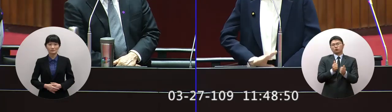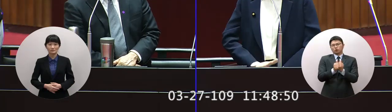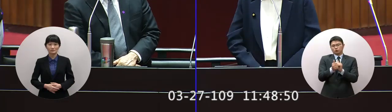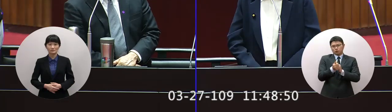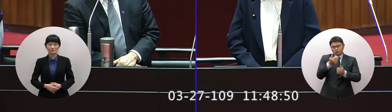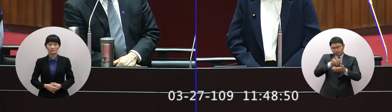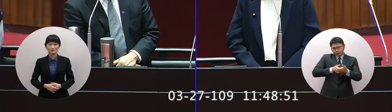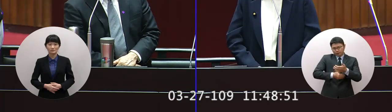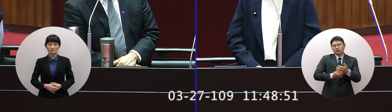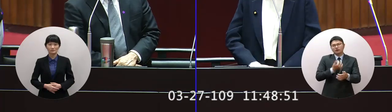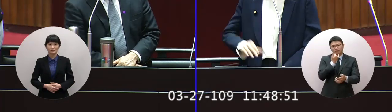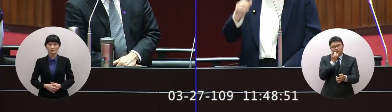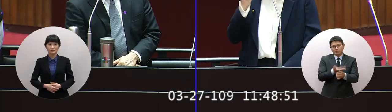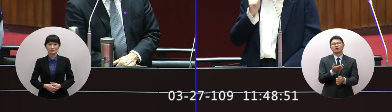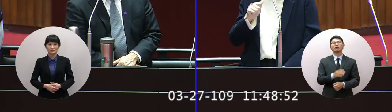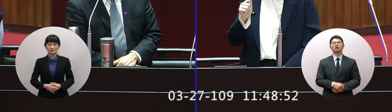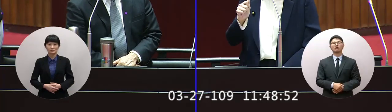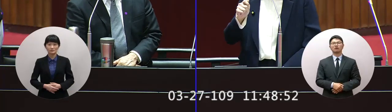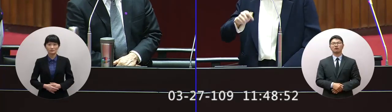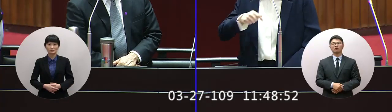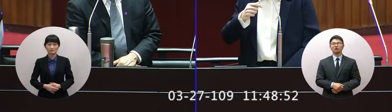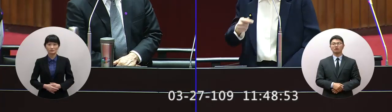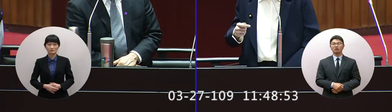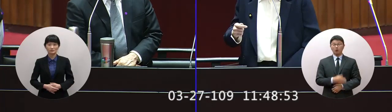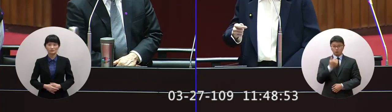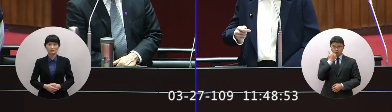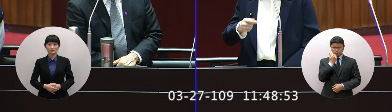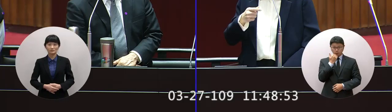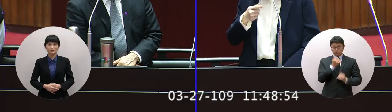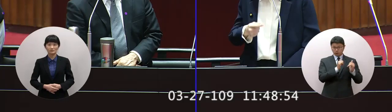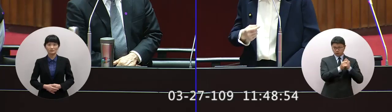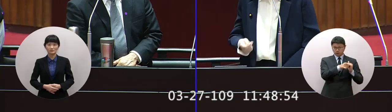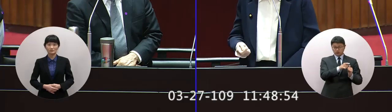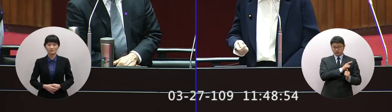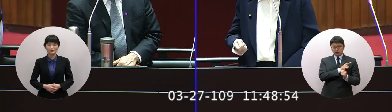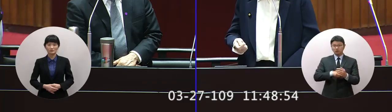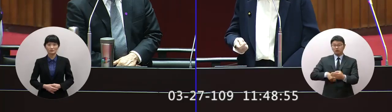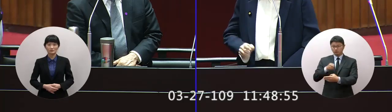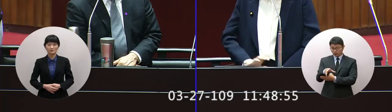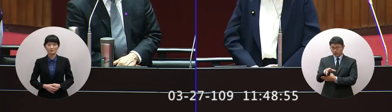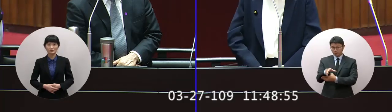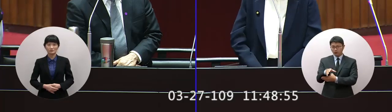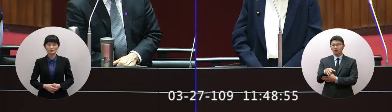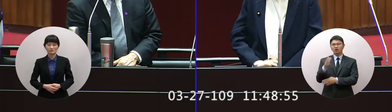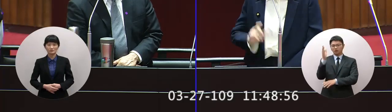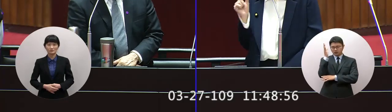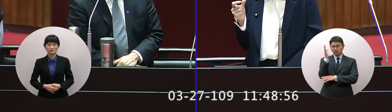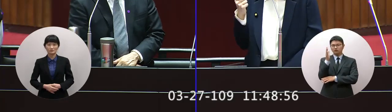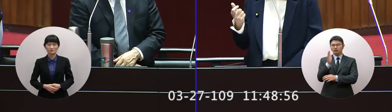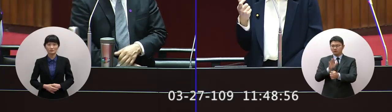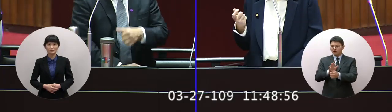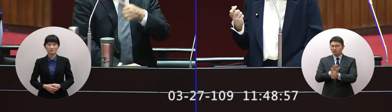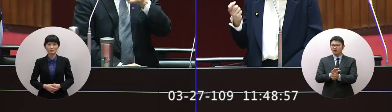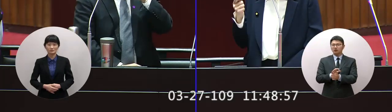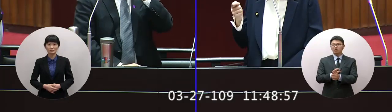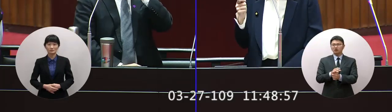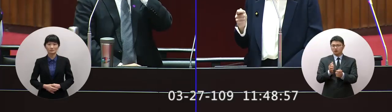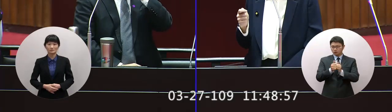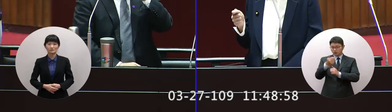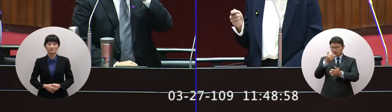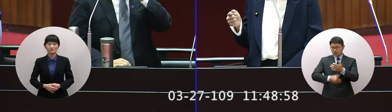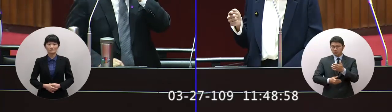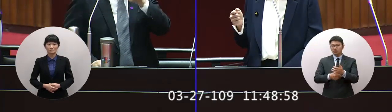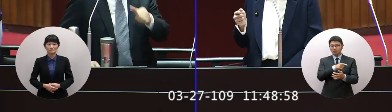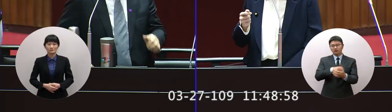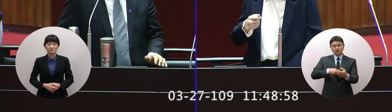税的时候来补助他投资金额的一半。所以这个 project 光